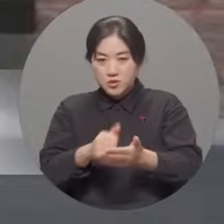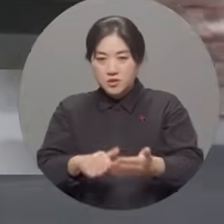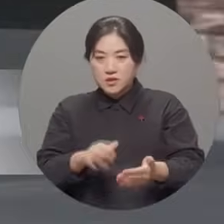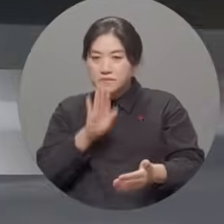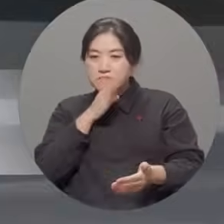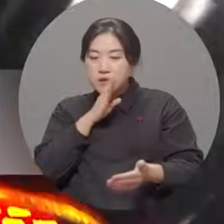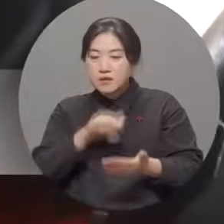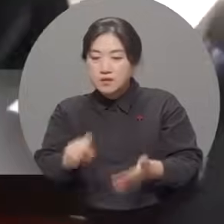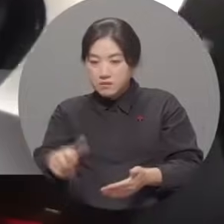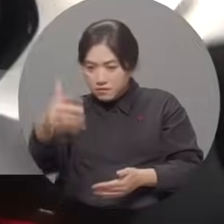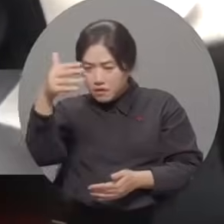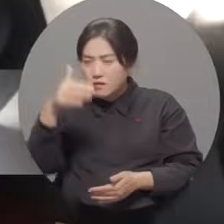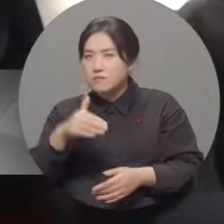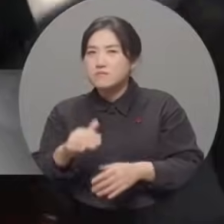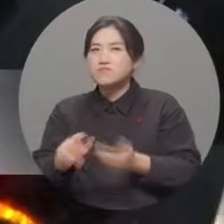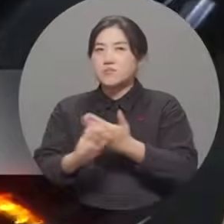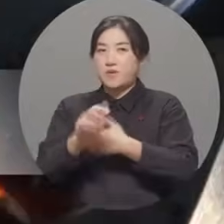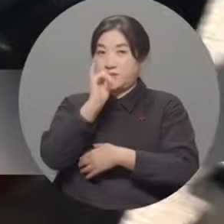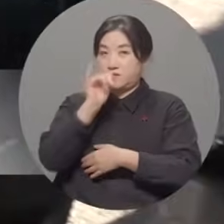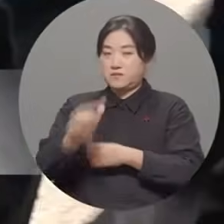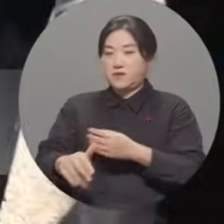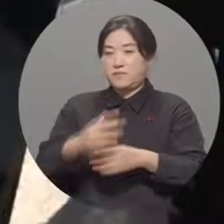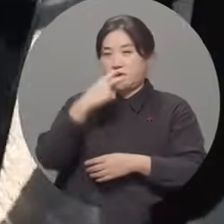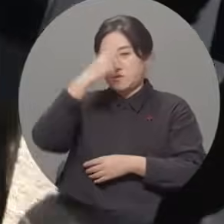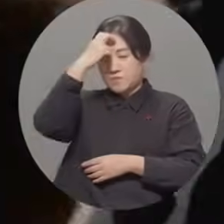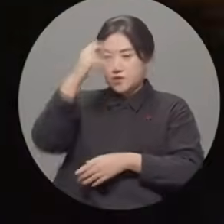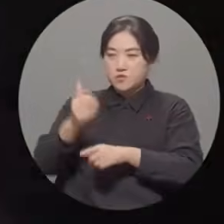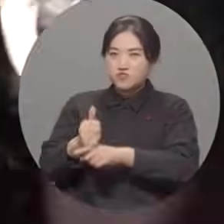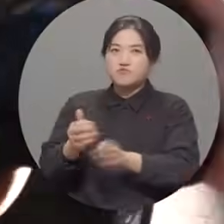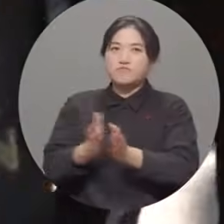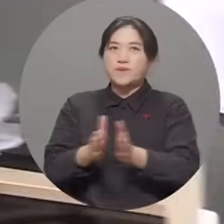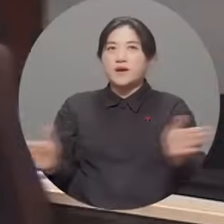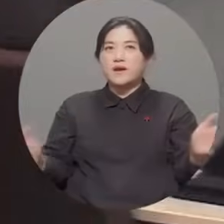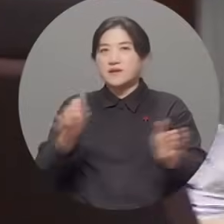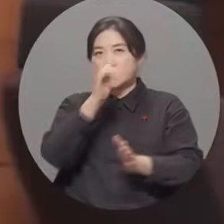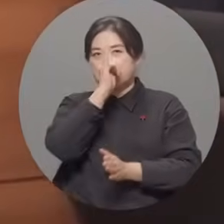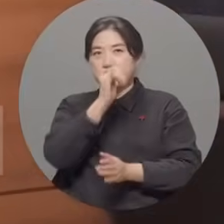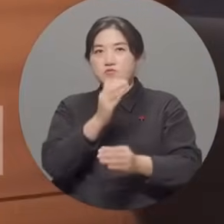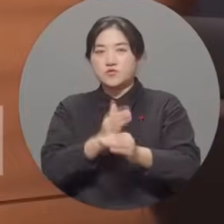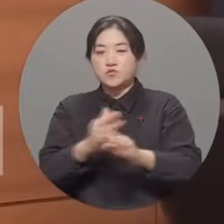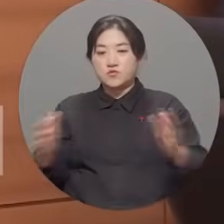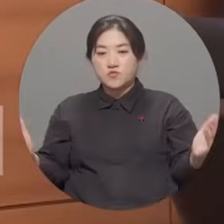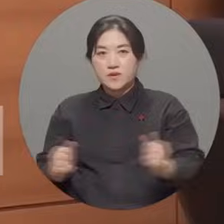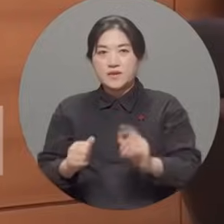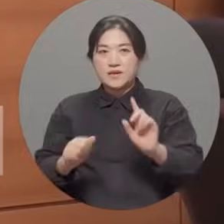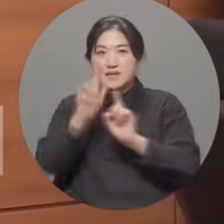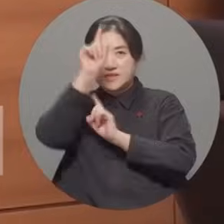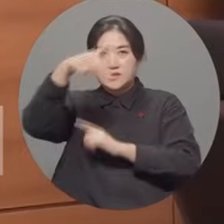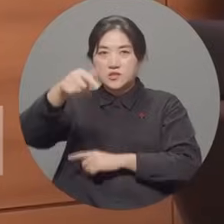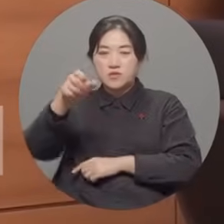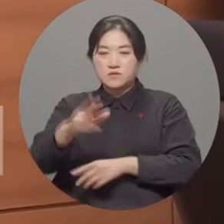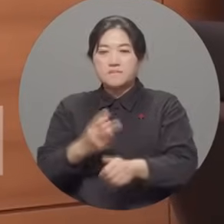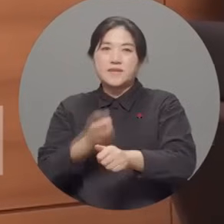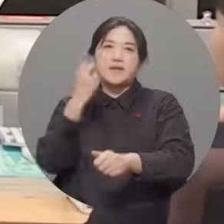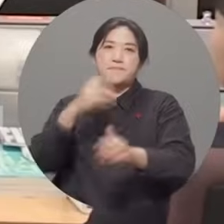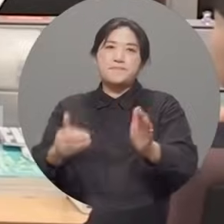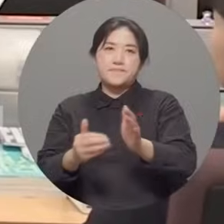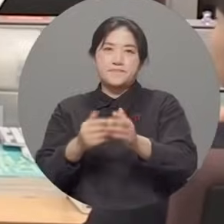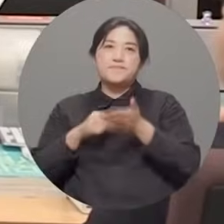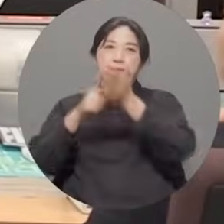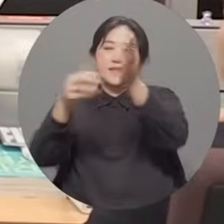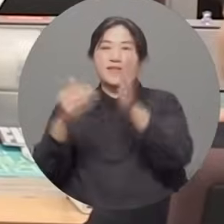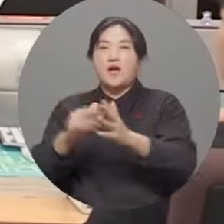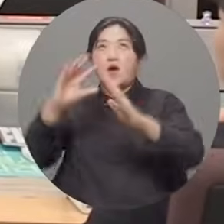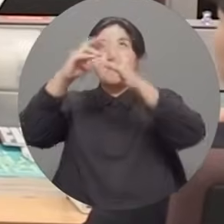정황이 확인되면서 검찰도 본격 수사에 나선 것으로 전해졌습니다. 국회는 2차장 검사를 탄핵 소추해 곧 헌법재판소가